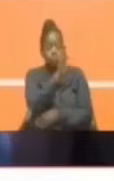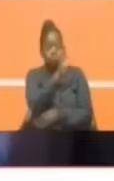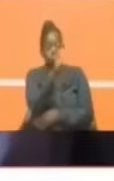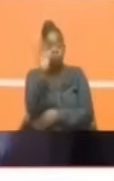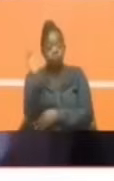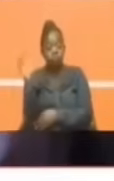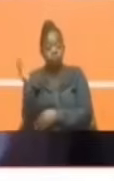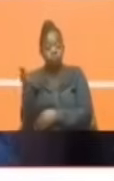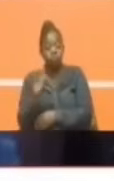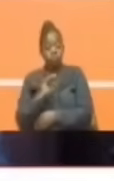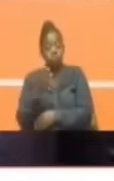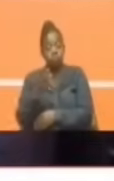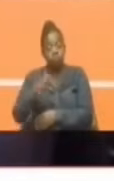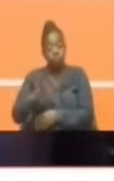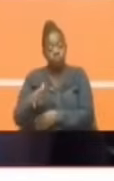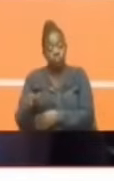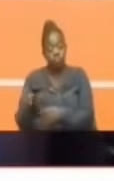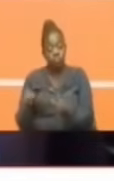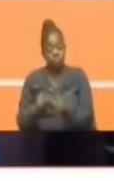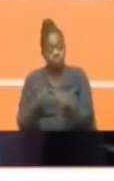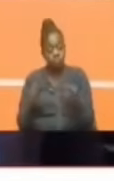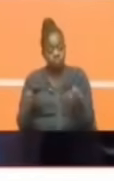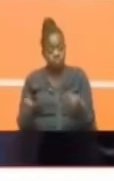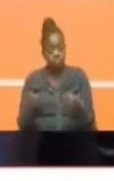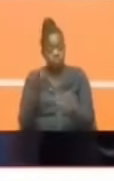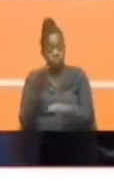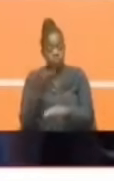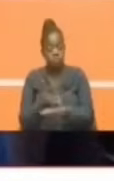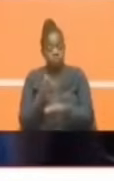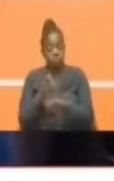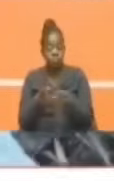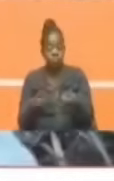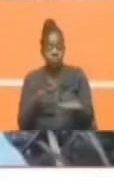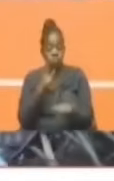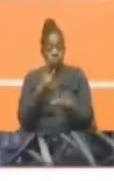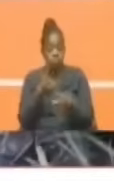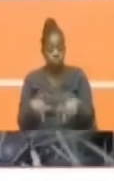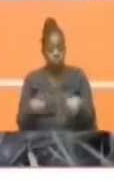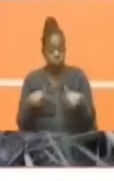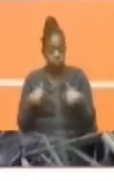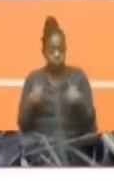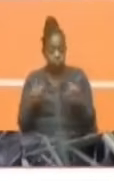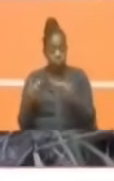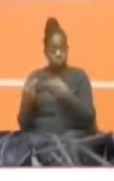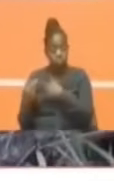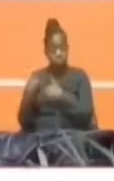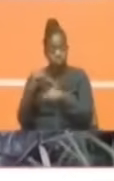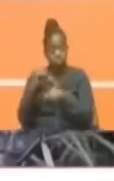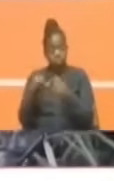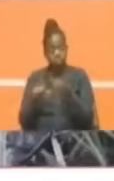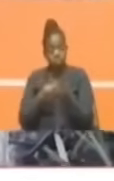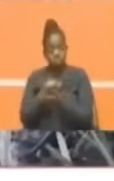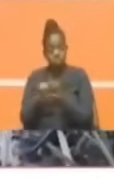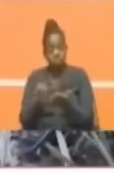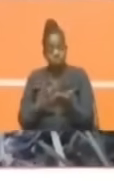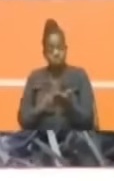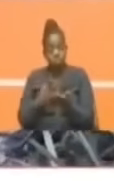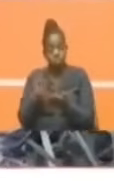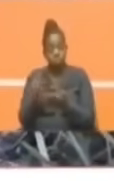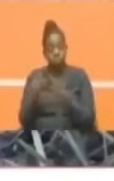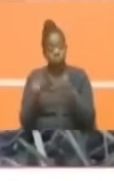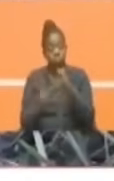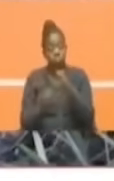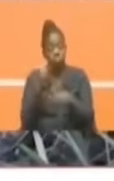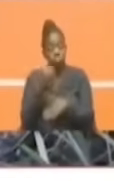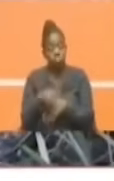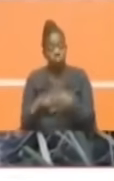okukuuma ennyanja zaffe n'enkalu n'entobazi okubeera nga nnamu. Yavunaanyizibwa ku butonde bw'ensi e Masaka Bruno Kiyimba embeera